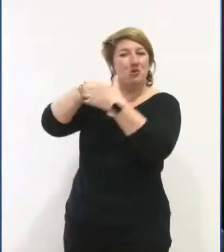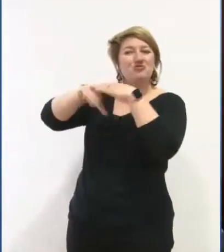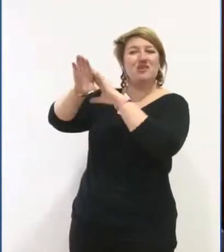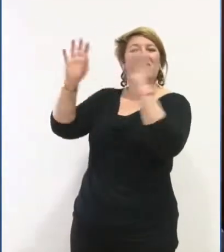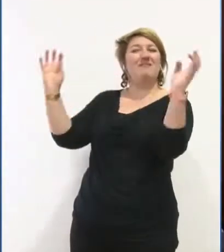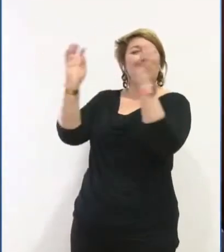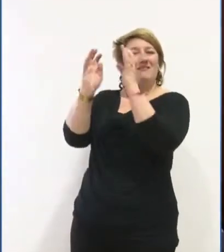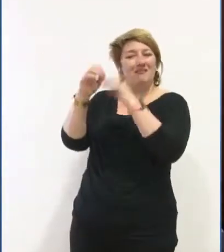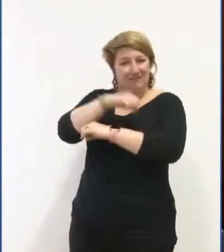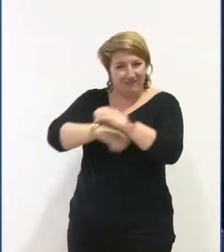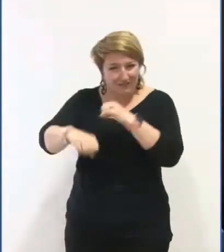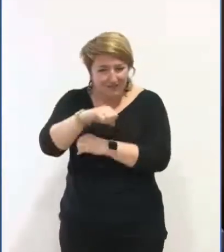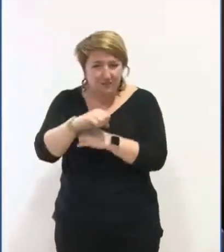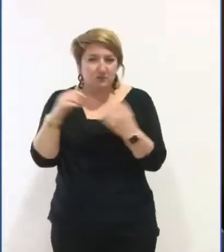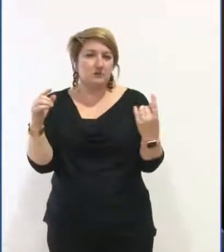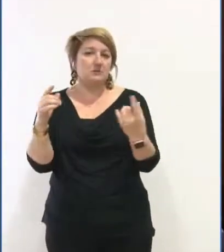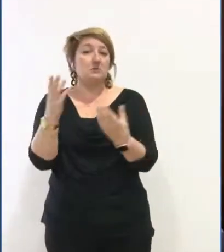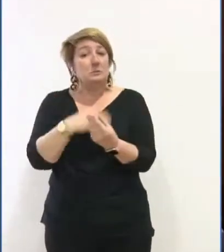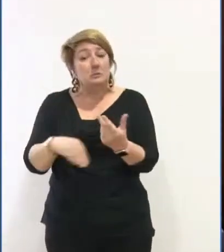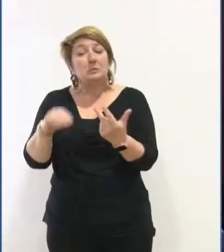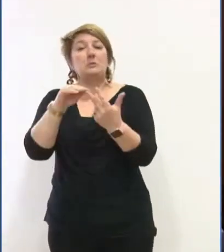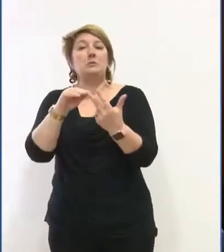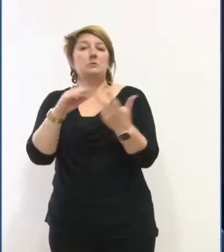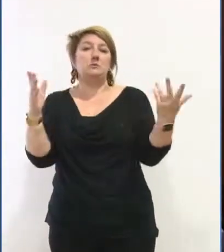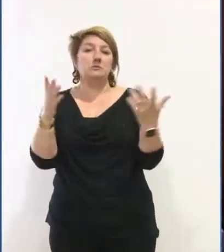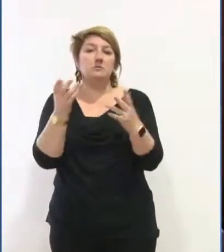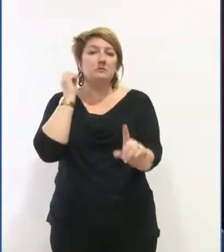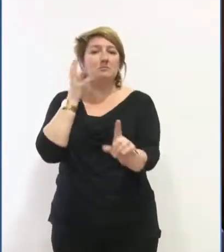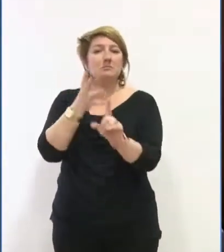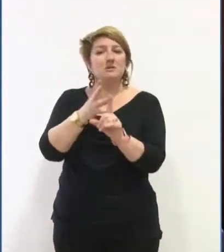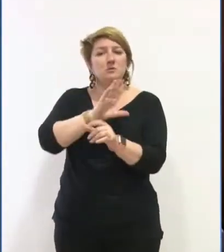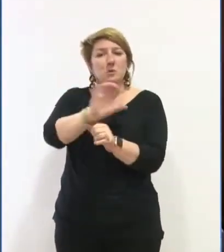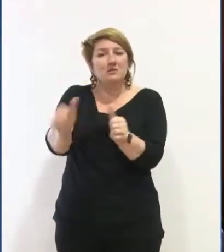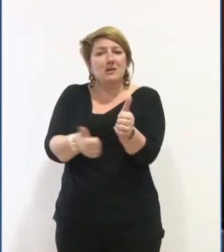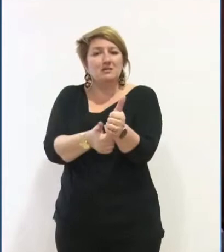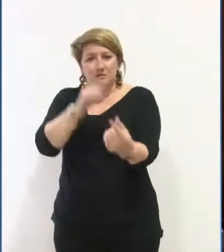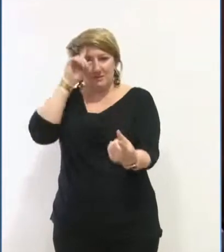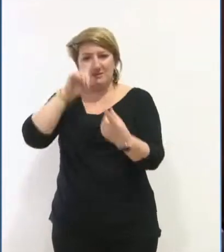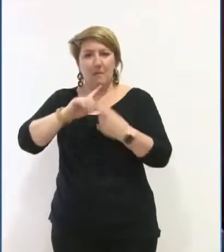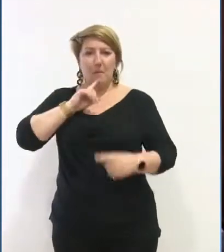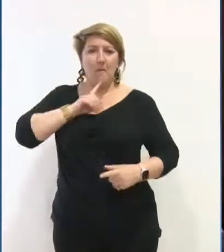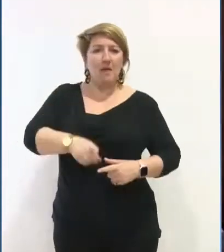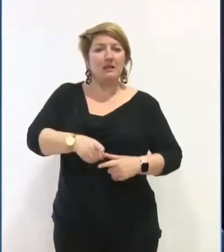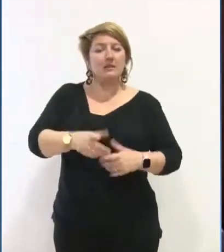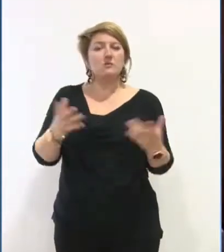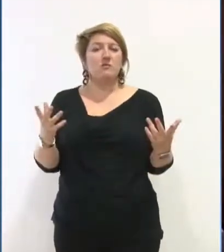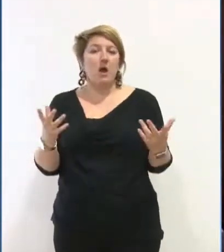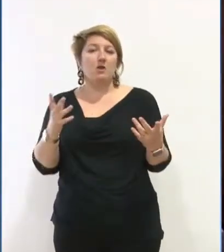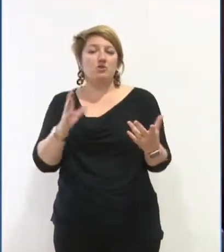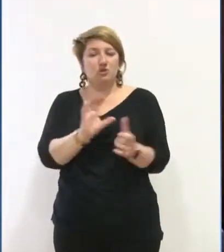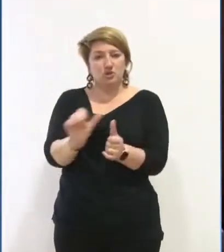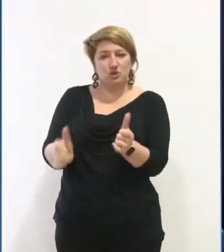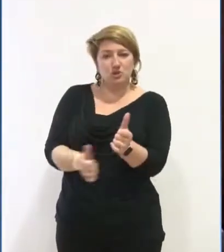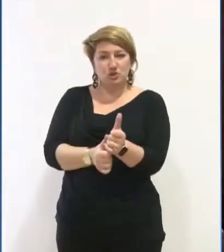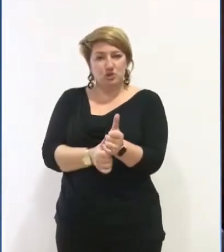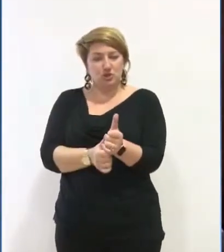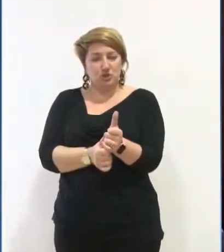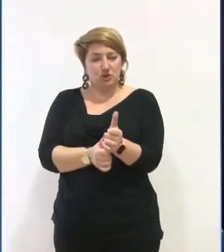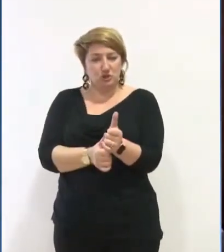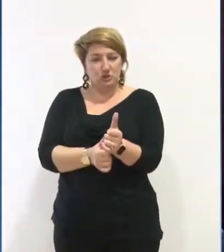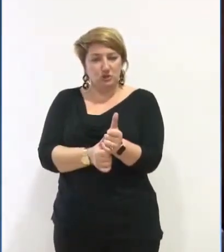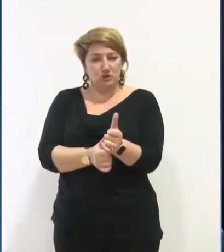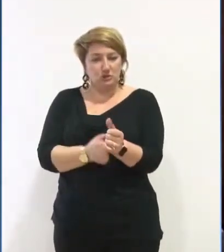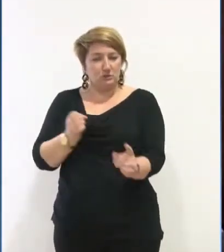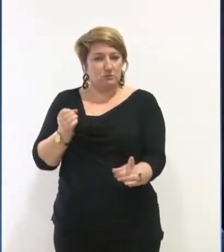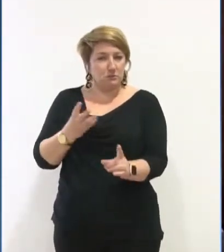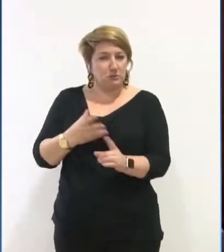et adoptait le principe du lancement d'une mission d'assistance à maîtrise d'ouvrage. Pourtant, depuis,